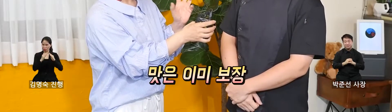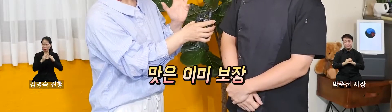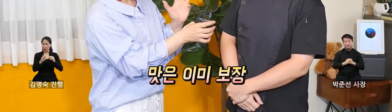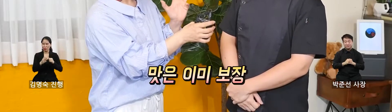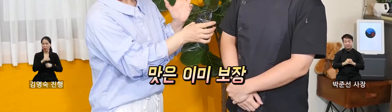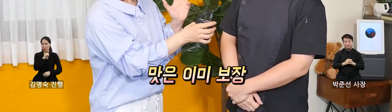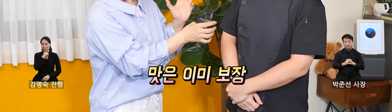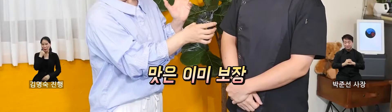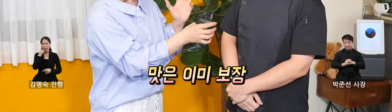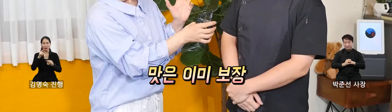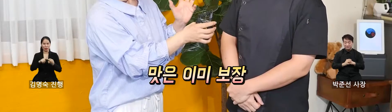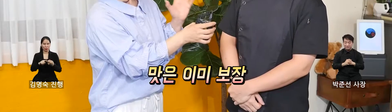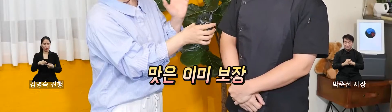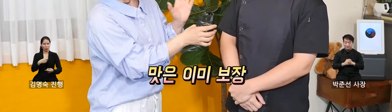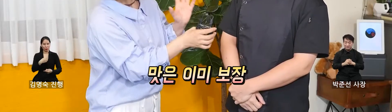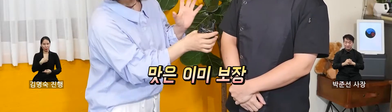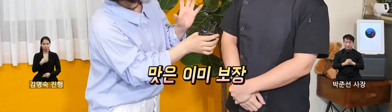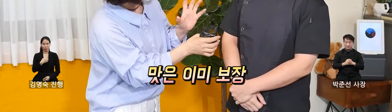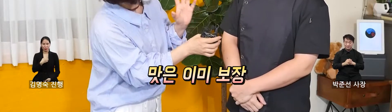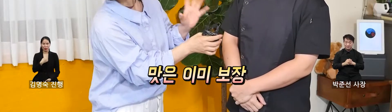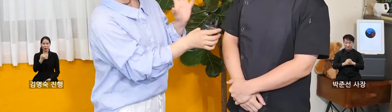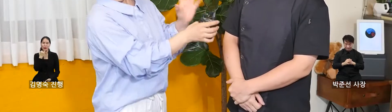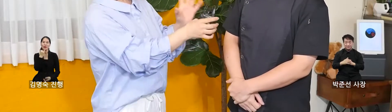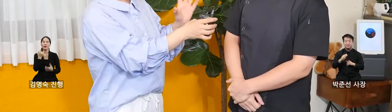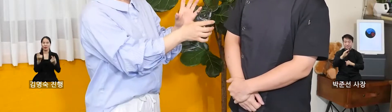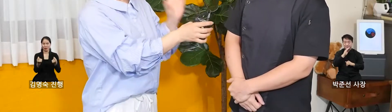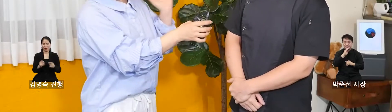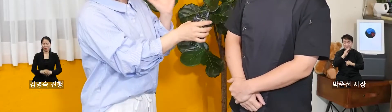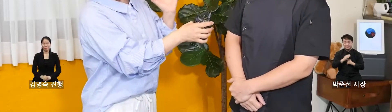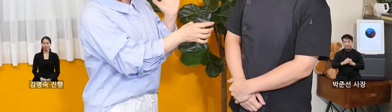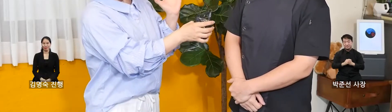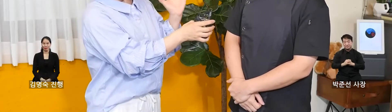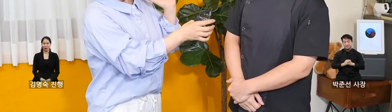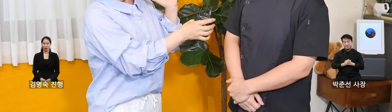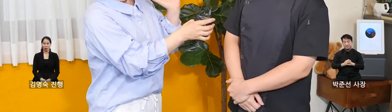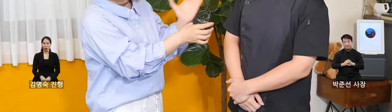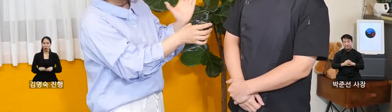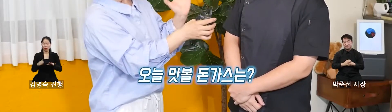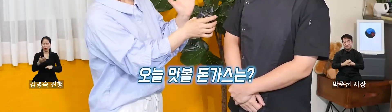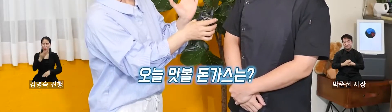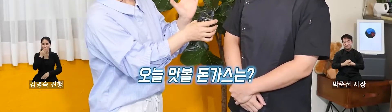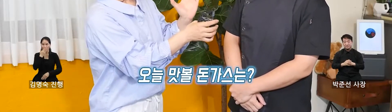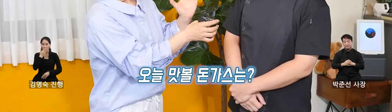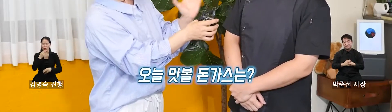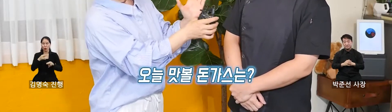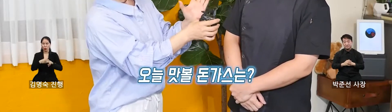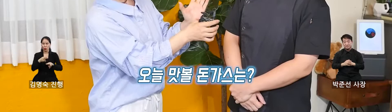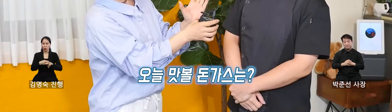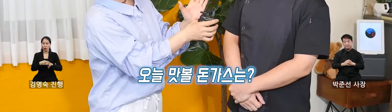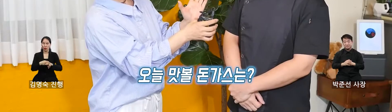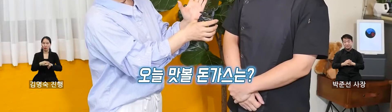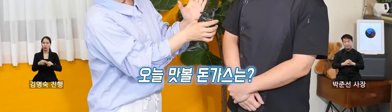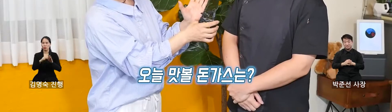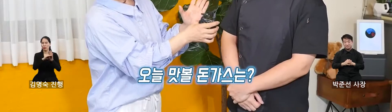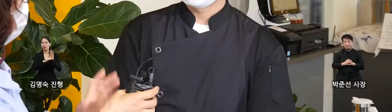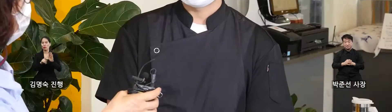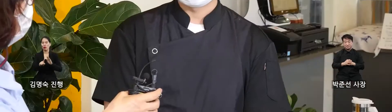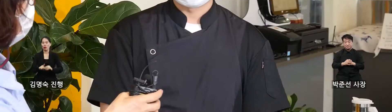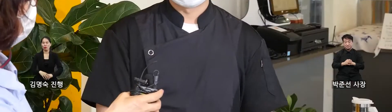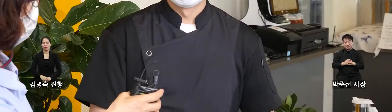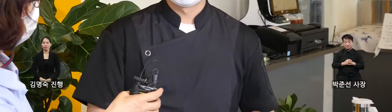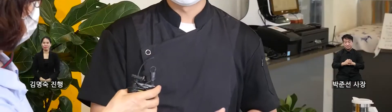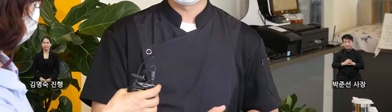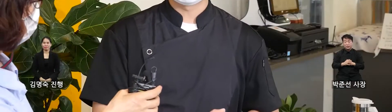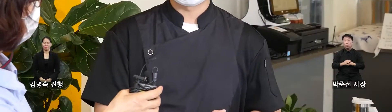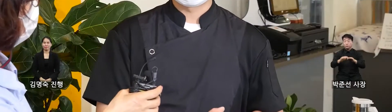제가 보장이 됐을 네. 것 같은데 자 그럼 저희들이 오늘 맛볼 돈가스는 뭐가 있을까요? 네,